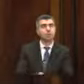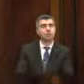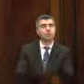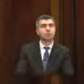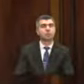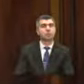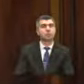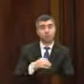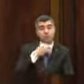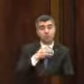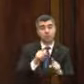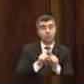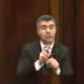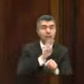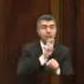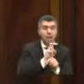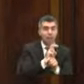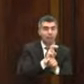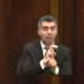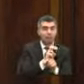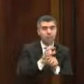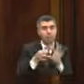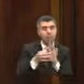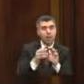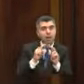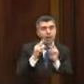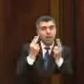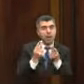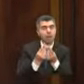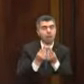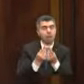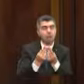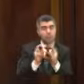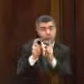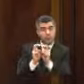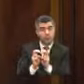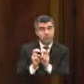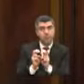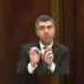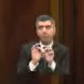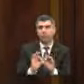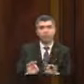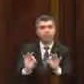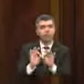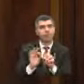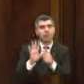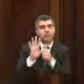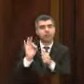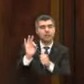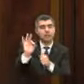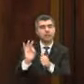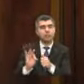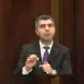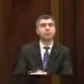الدين عادي تمشي لأقل أو 60% من الناتج الداخلي الخام، غير أنه لحد الآن لم تستطع الحكومة الاقتراب من هذا الرقم ديال 60% من هذا